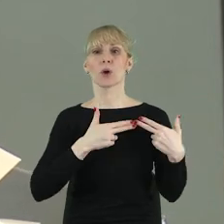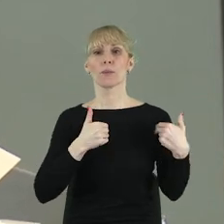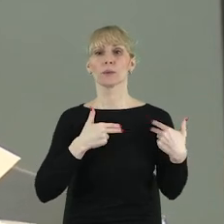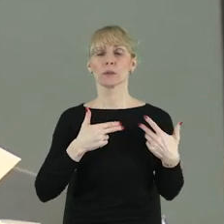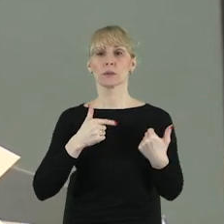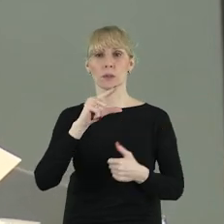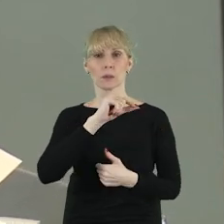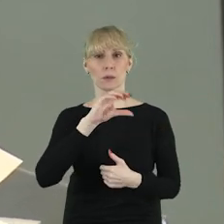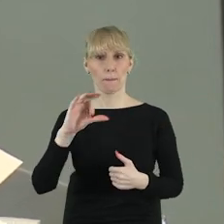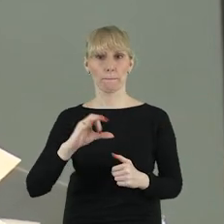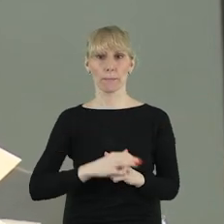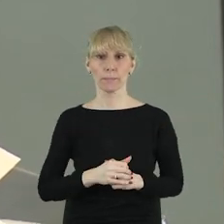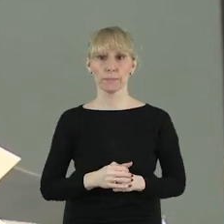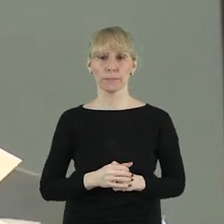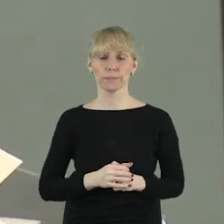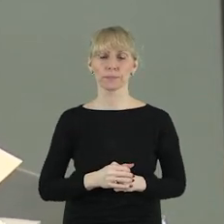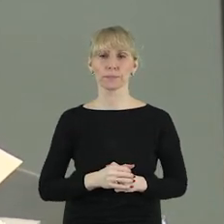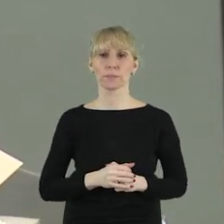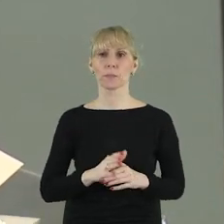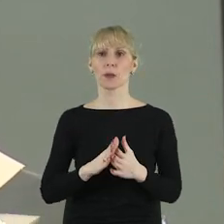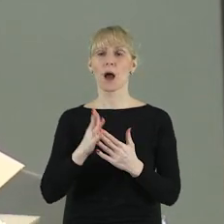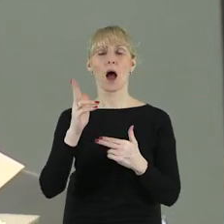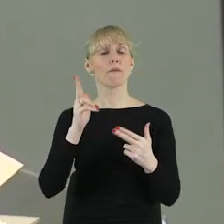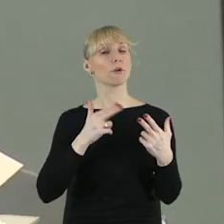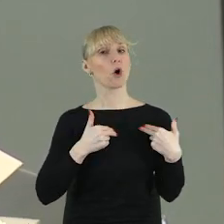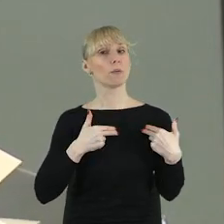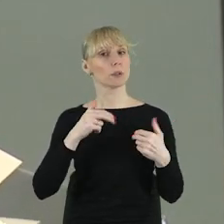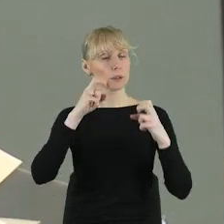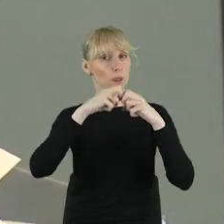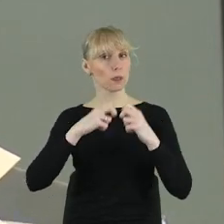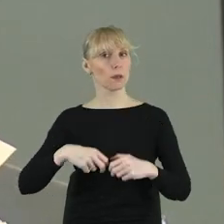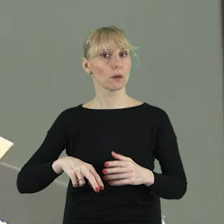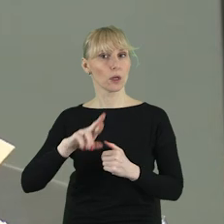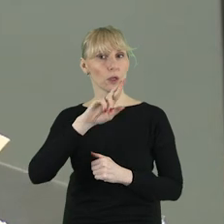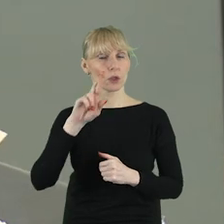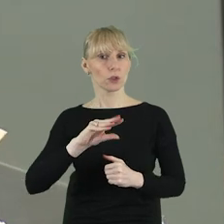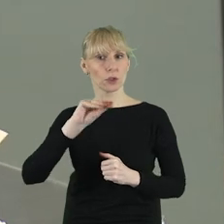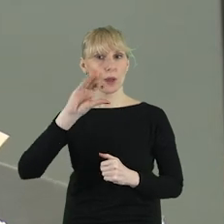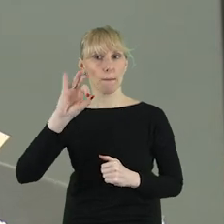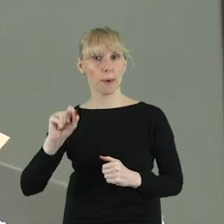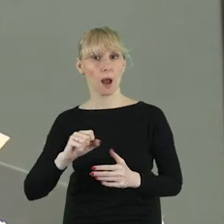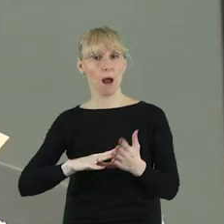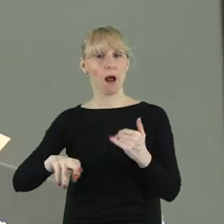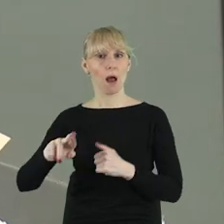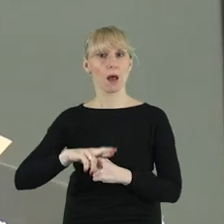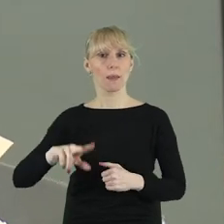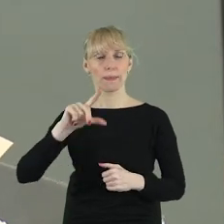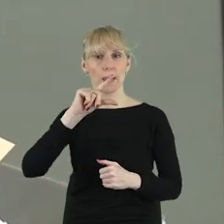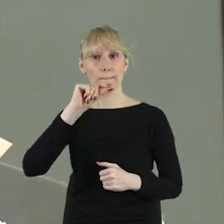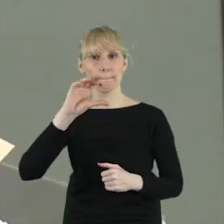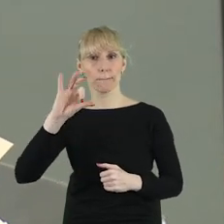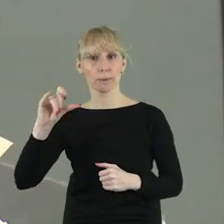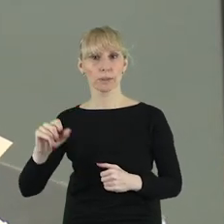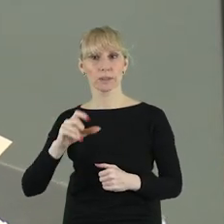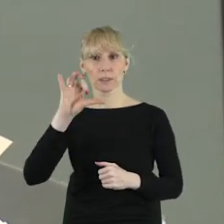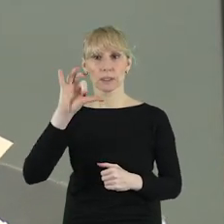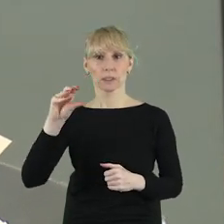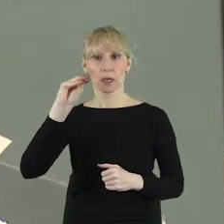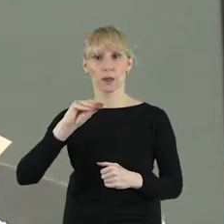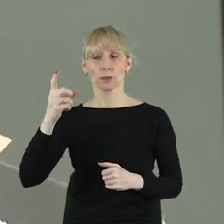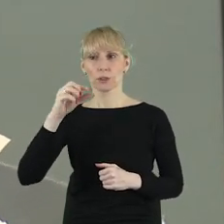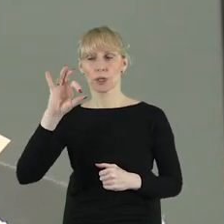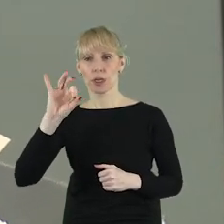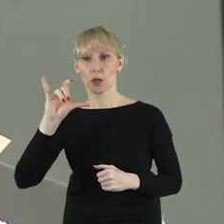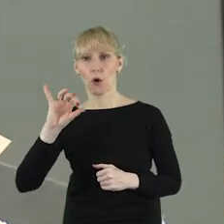i Sprawiedliwość. A w komisji rewizyjnej znajduje się pan Marcin Rzepa, radny PiS Sędziejowic. W